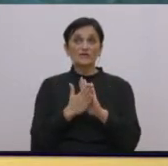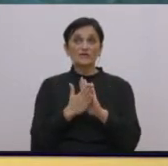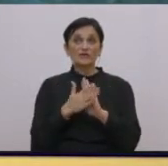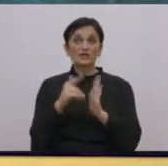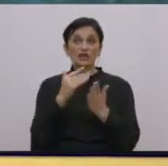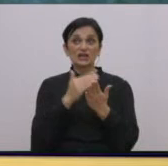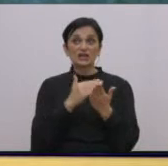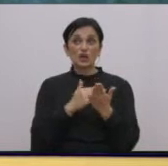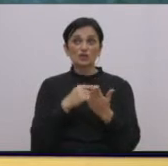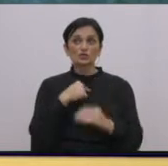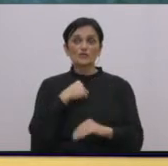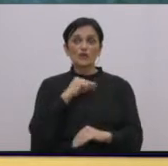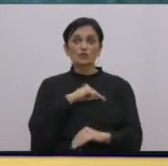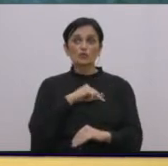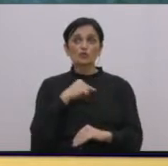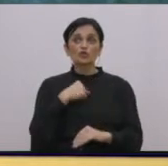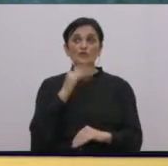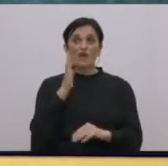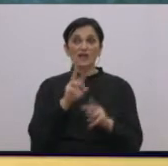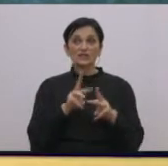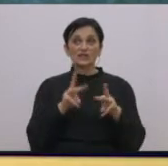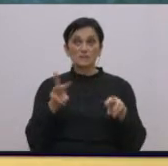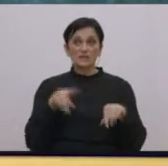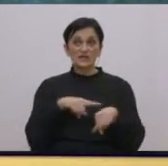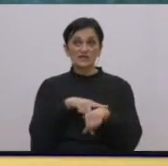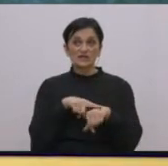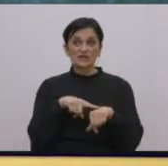grafic se ce nimu șaubis, ce nimu șaubis, ce nimu